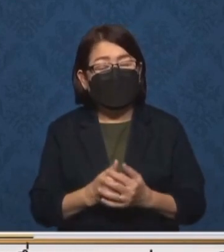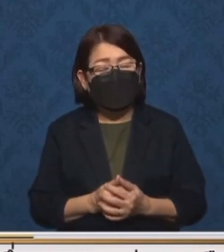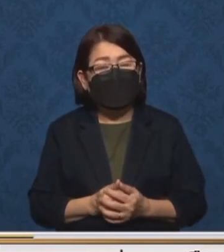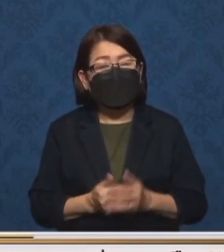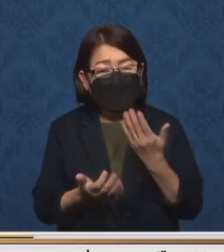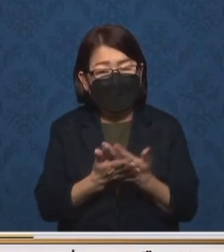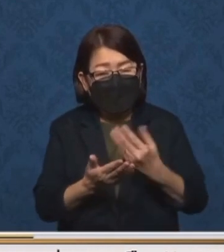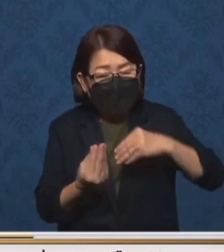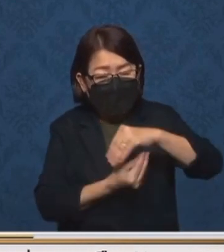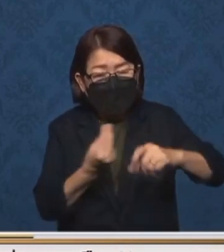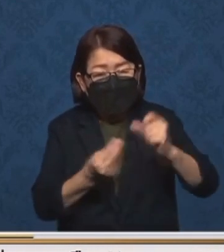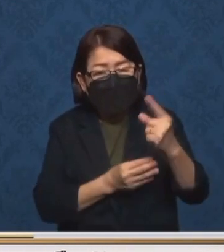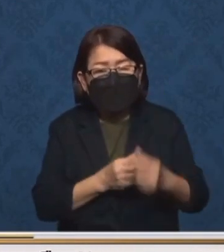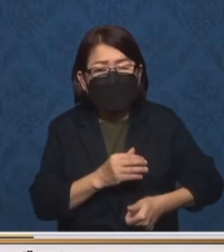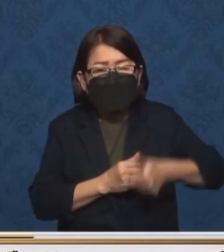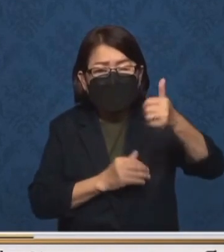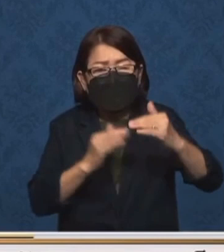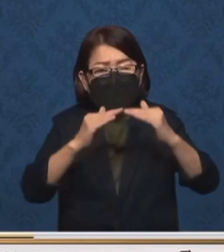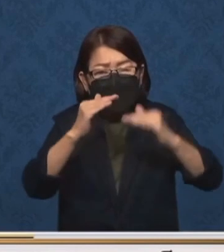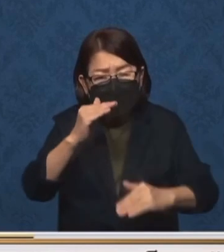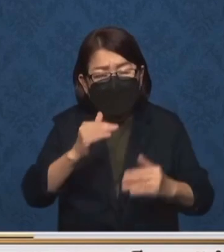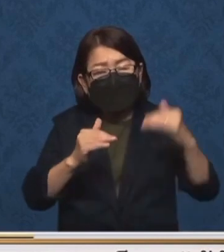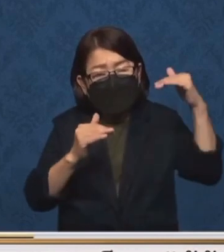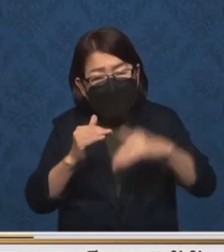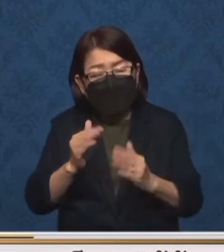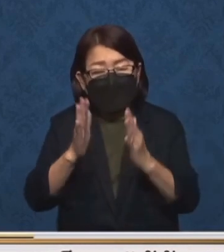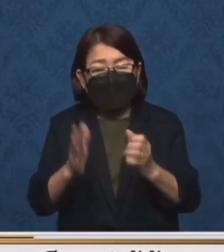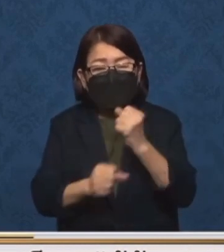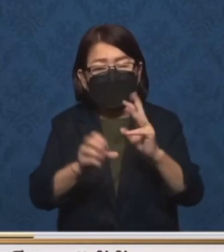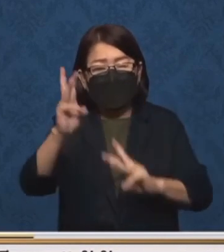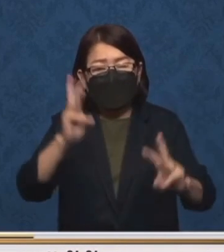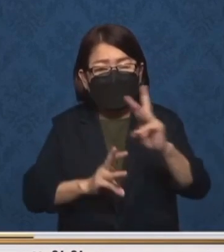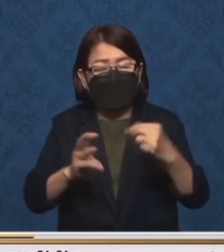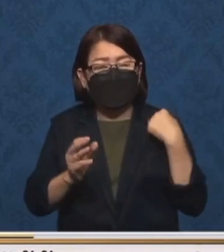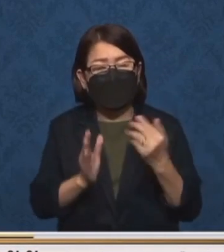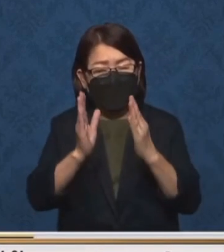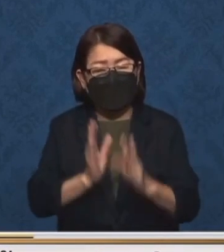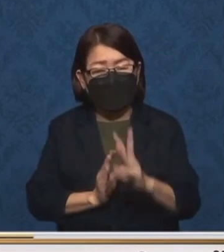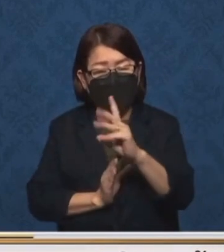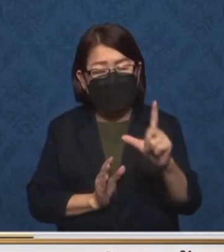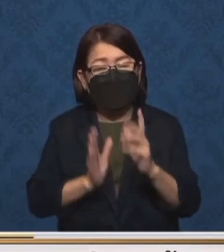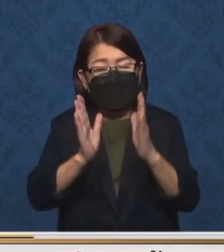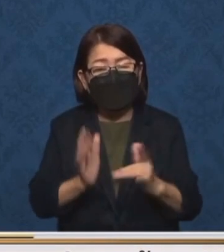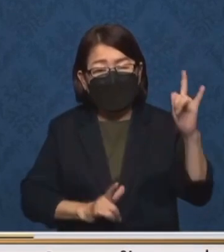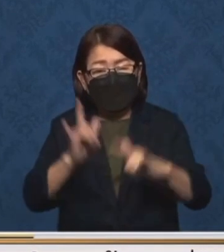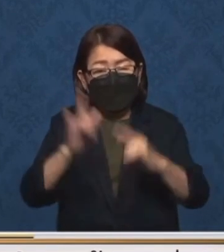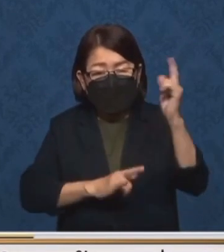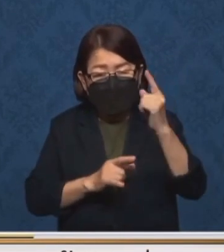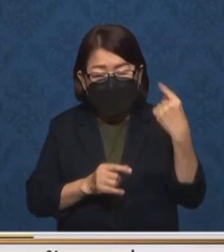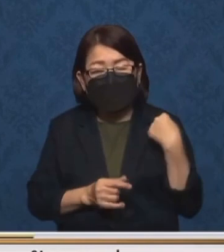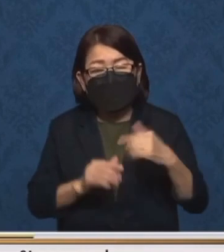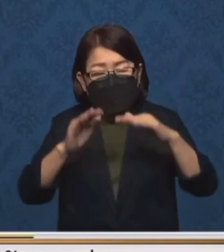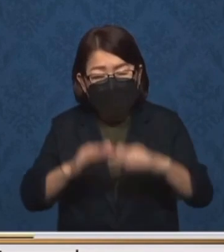ัวเลขเศษฐกที่ตกตำ จำนวนคนงานที่ตกงานกา 6 ล้านคนจำนวนัททเอารดลงไปถึง 33 ลานคน